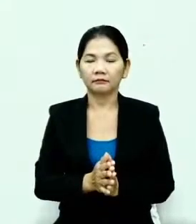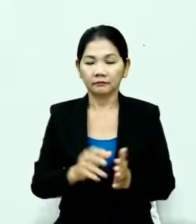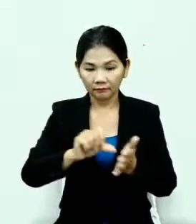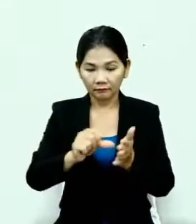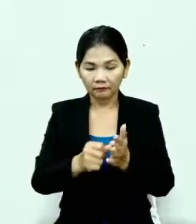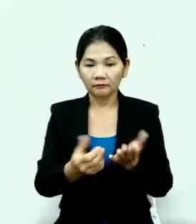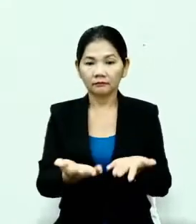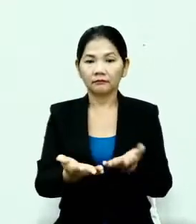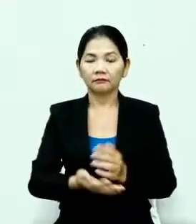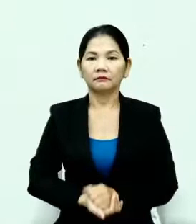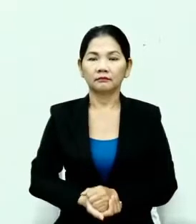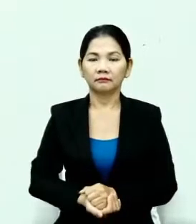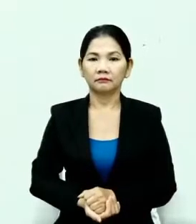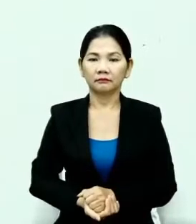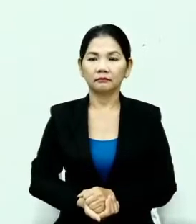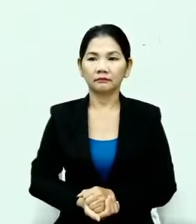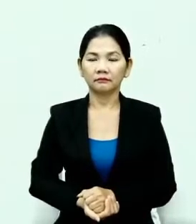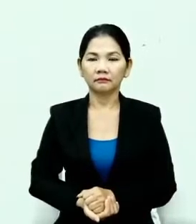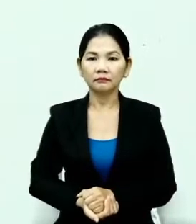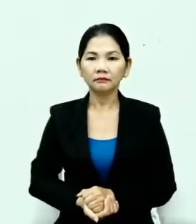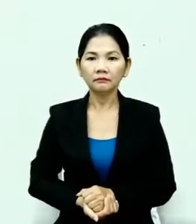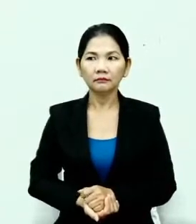bị ở bấy xe tiết họ khá bị tu miến.